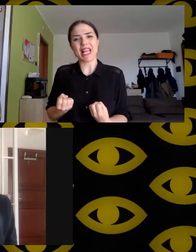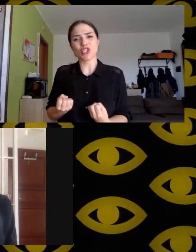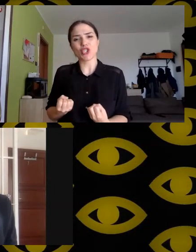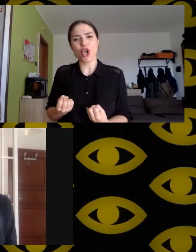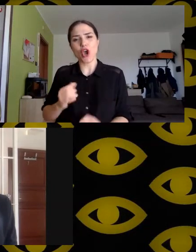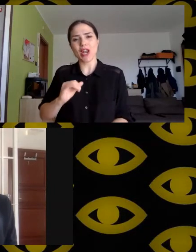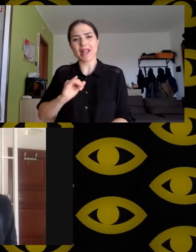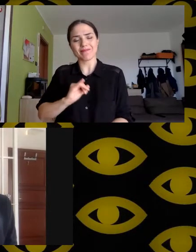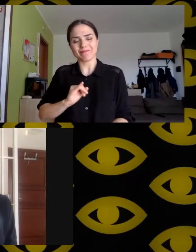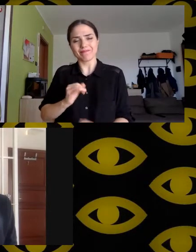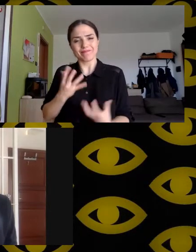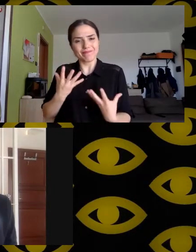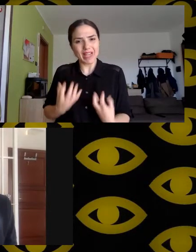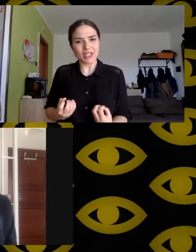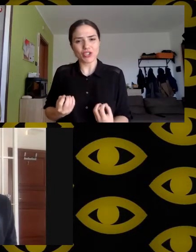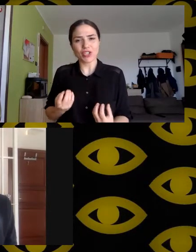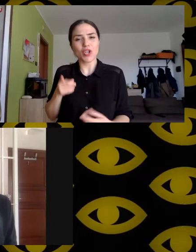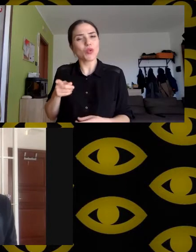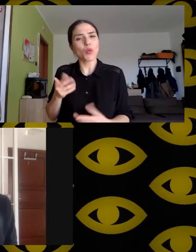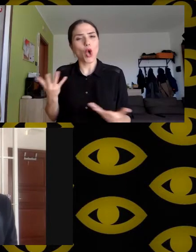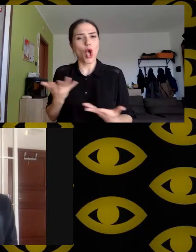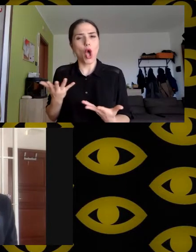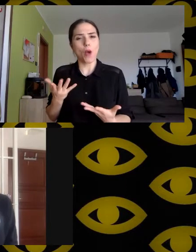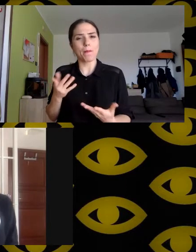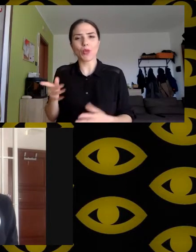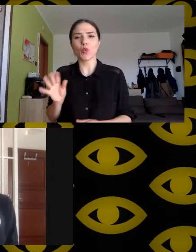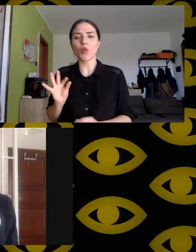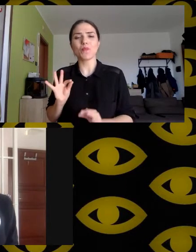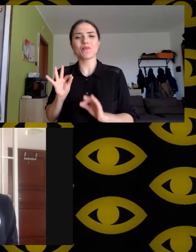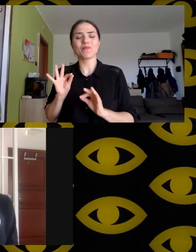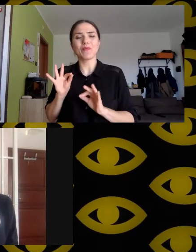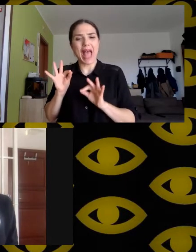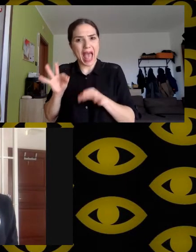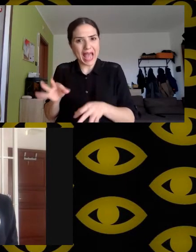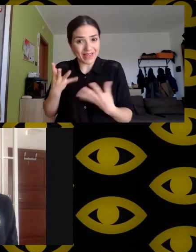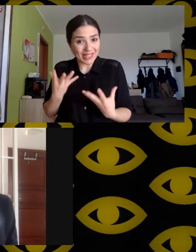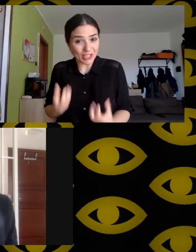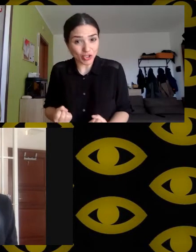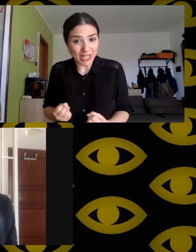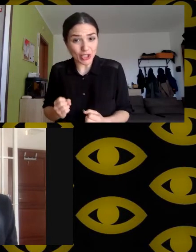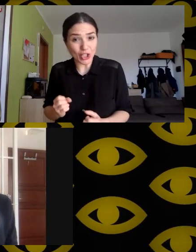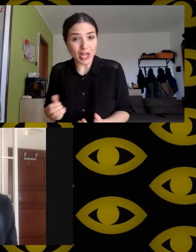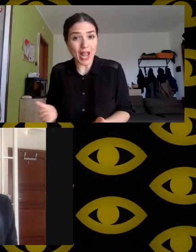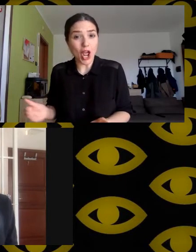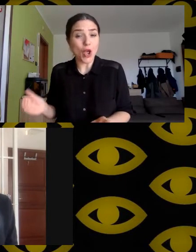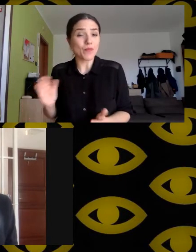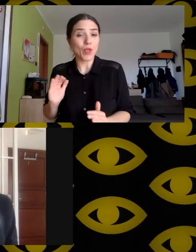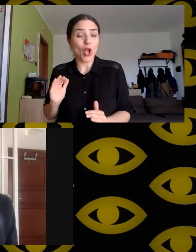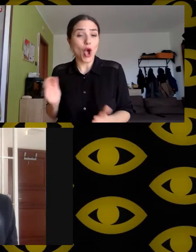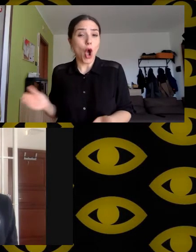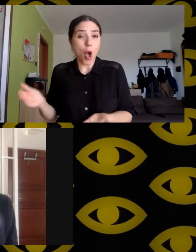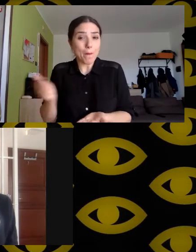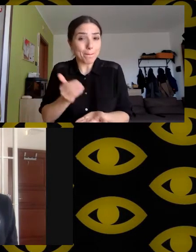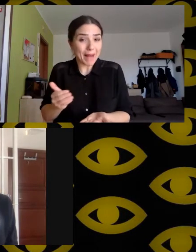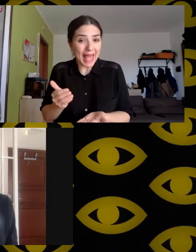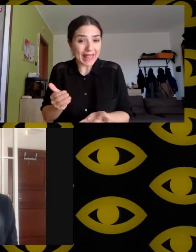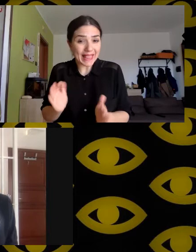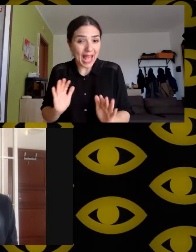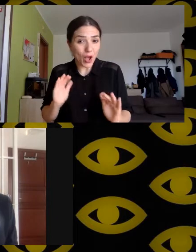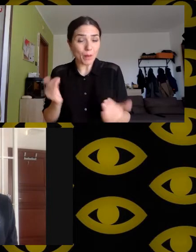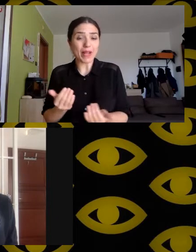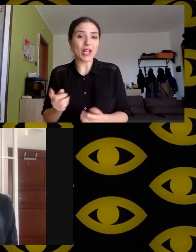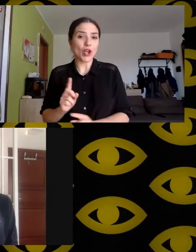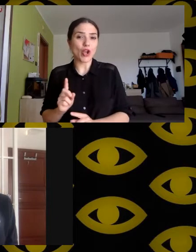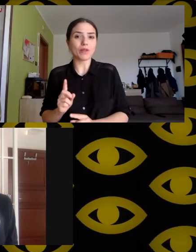te l'accettazione e a che punto sei? Guarda, io credo, l'ho sempre detto, più volte ne ho anche scritto un libro,